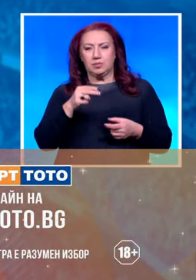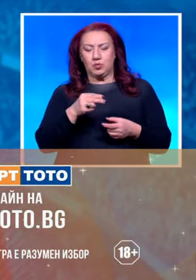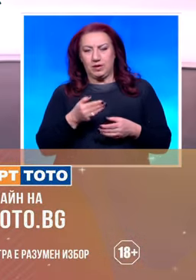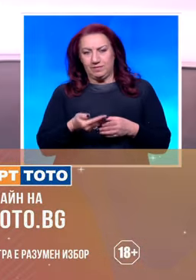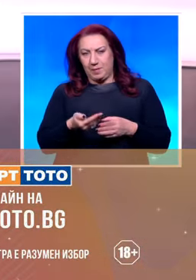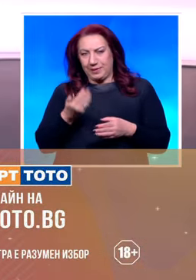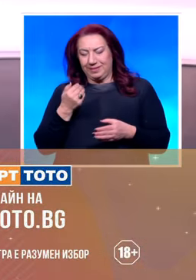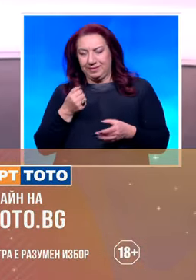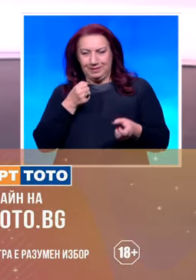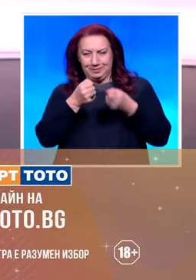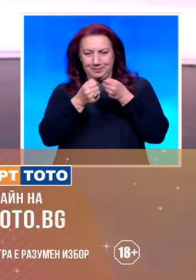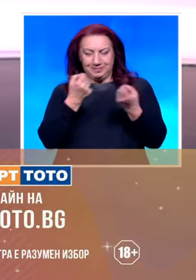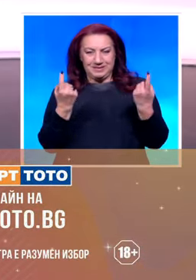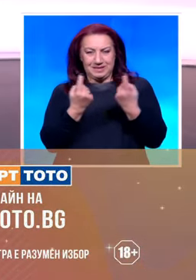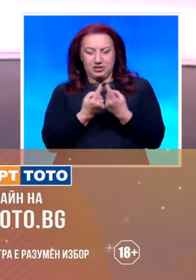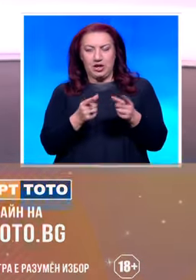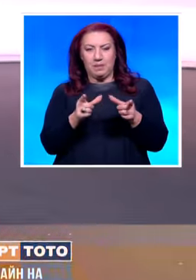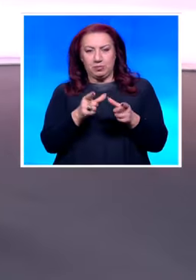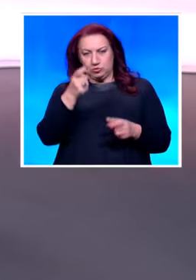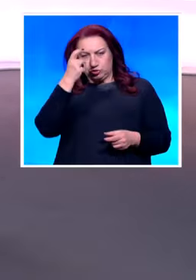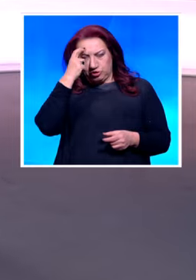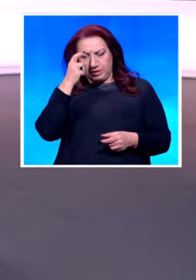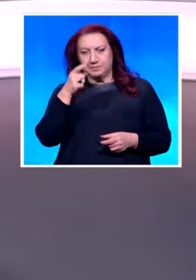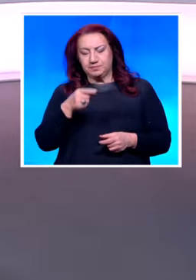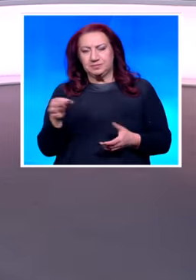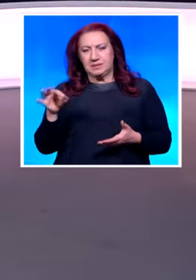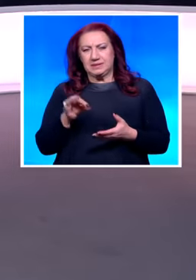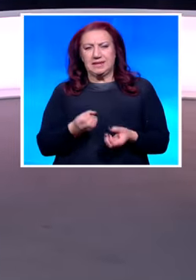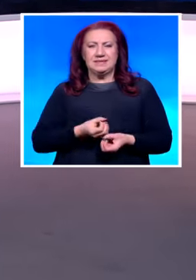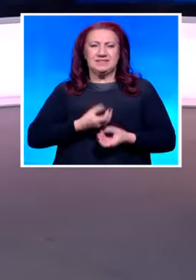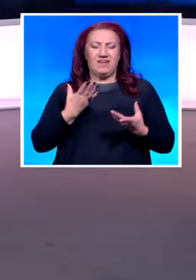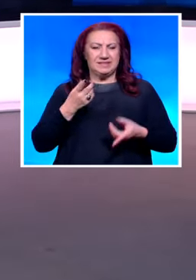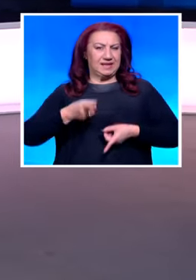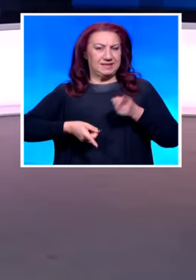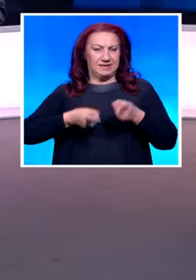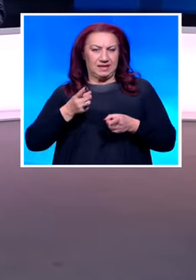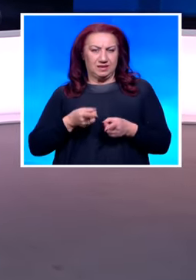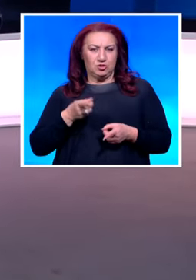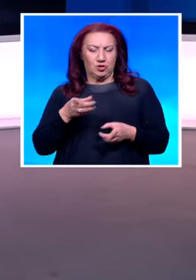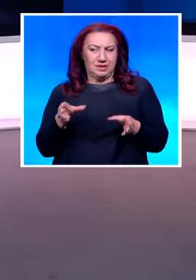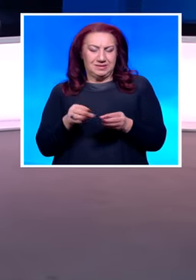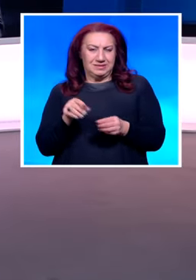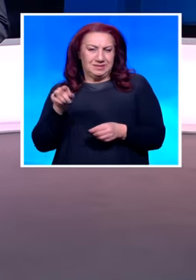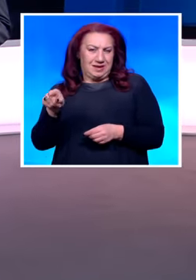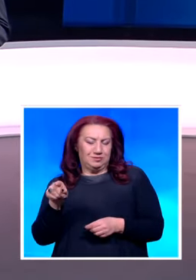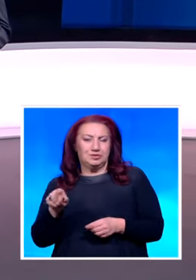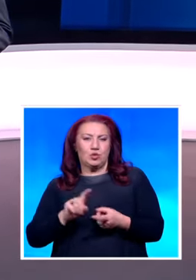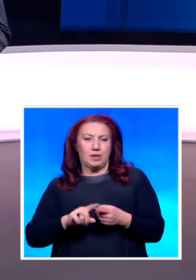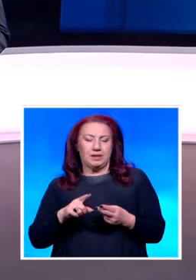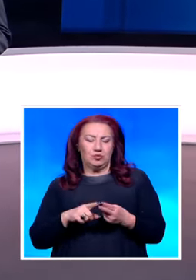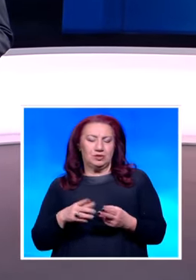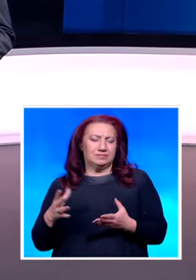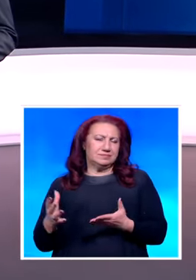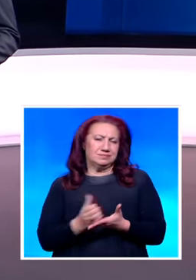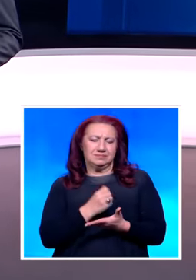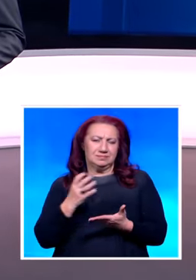Чар. На българска земя вече е легендарният треньор Ули Вернер, с когото Кобрата постигна едни от най-големите си победи на професионалния ринг. Германският